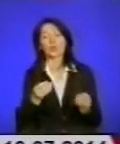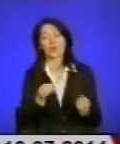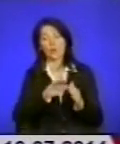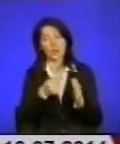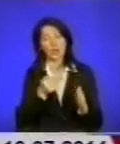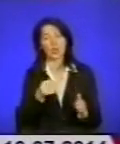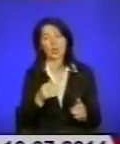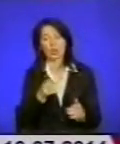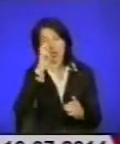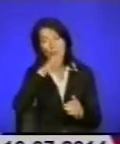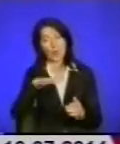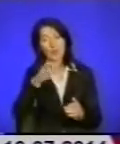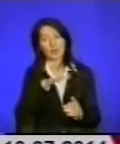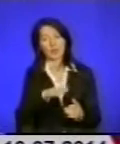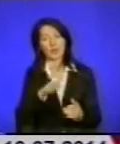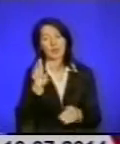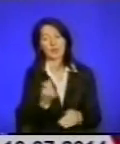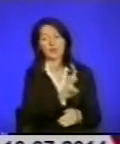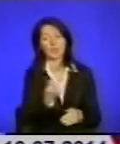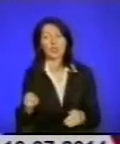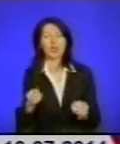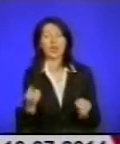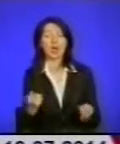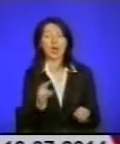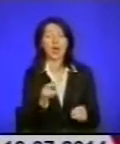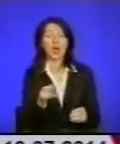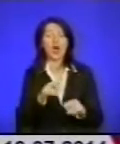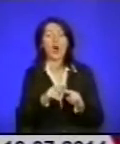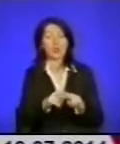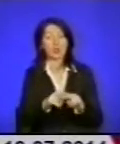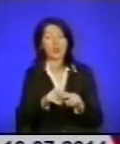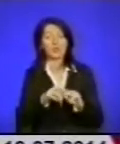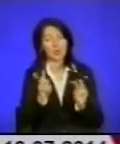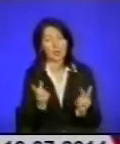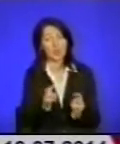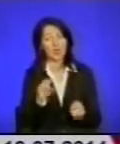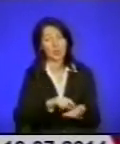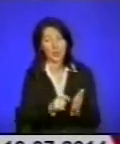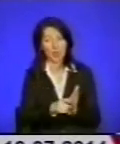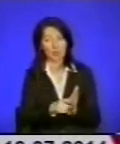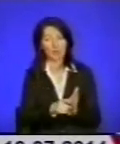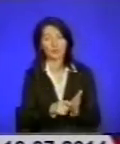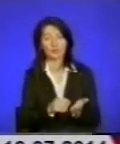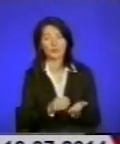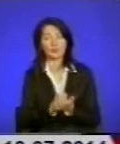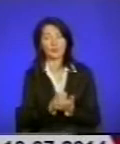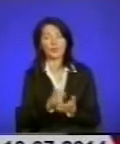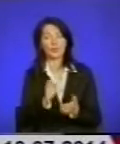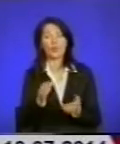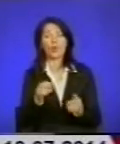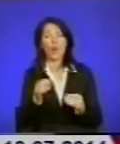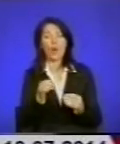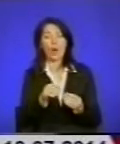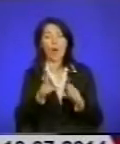освятили нововідкриту кімнату та відправили панахиду. З нагоди події відбулося спецпогашення конверта пам'яті Степана